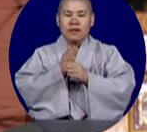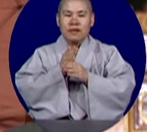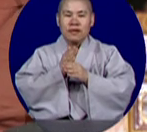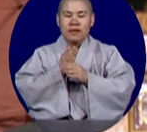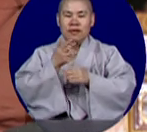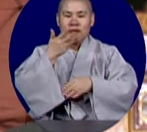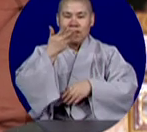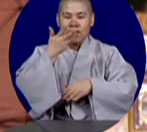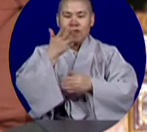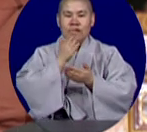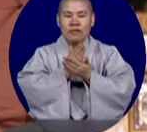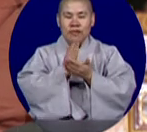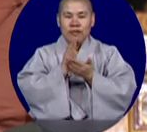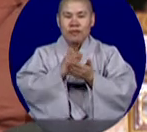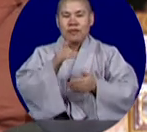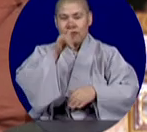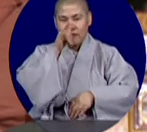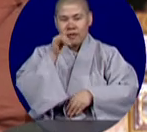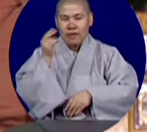8가지가 있고